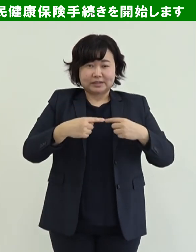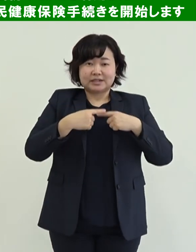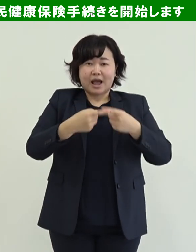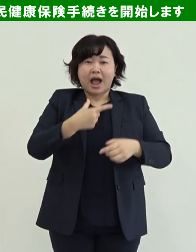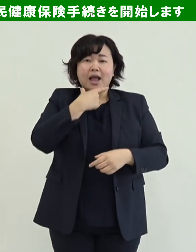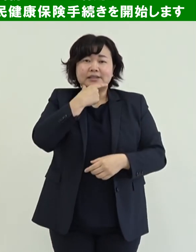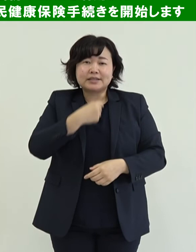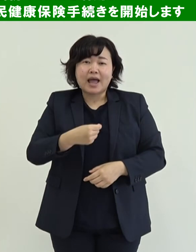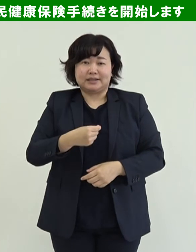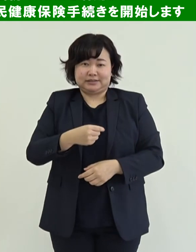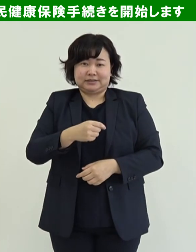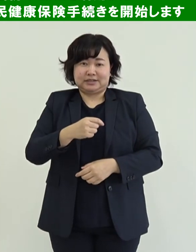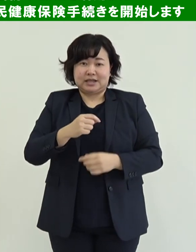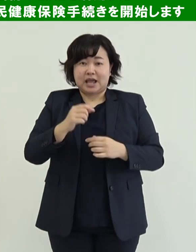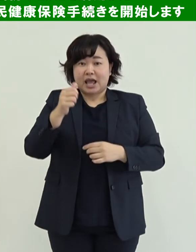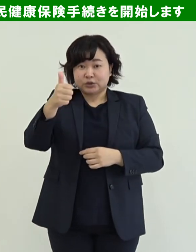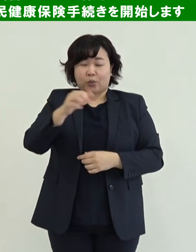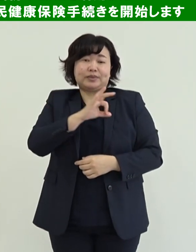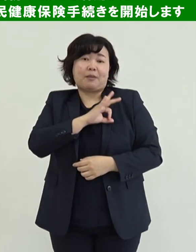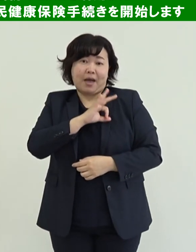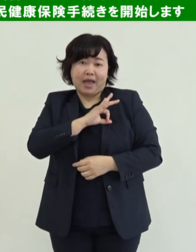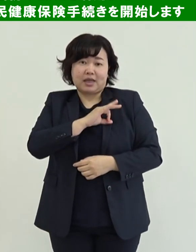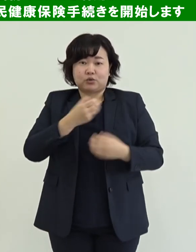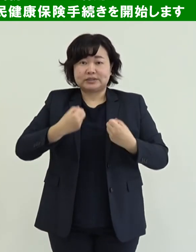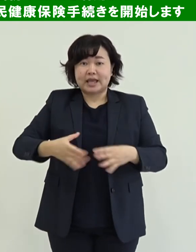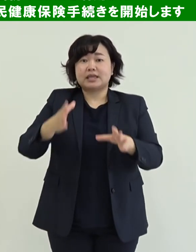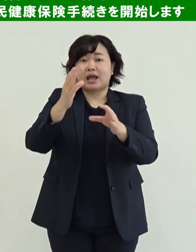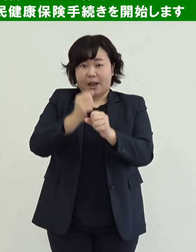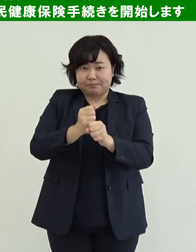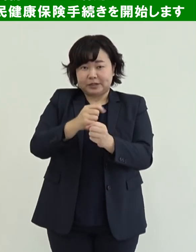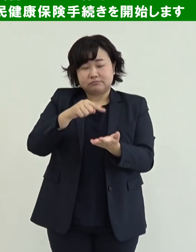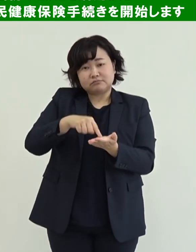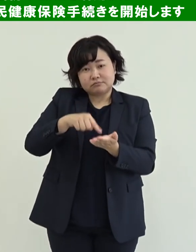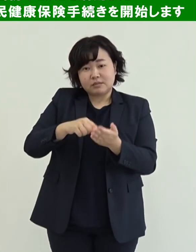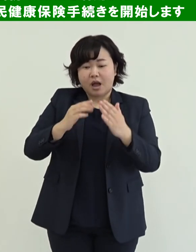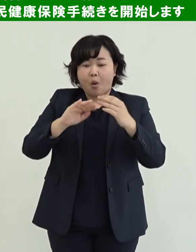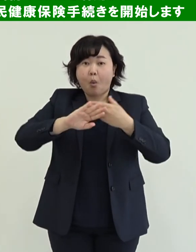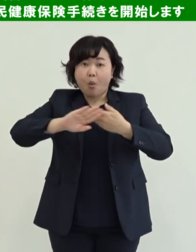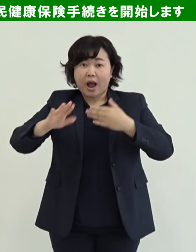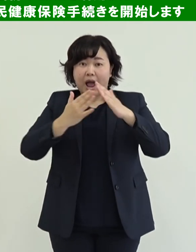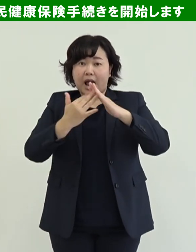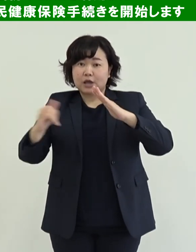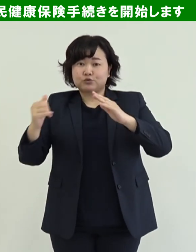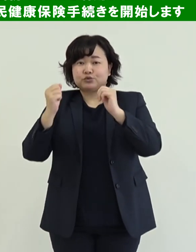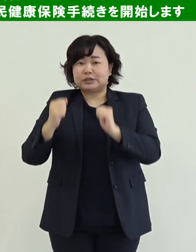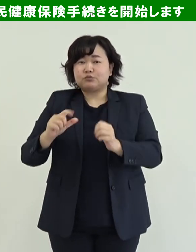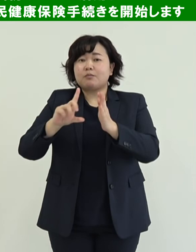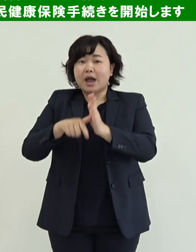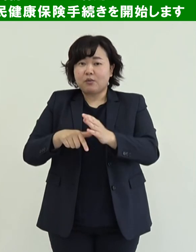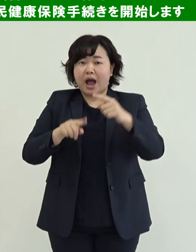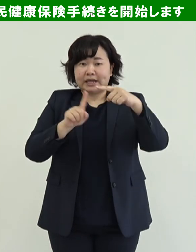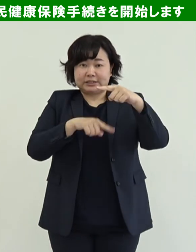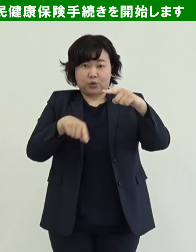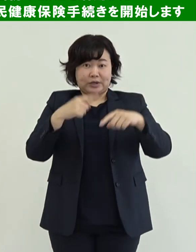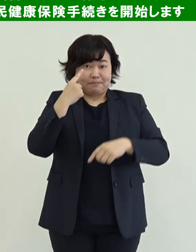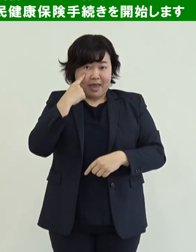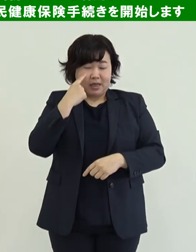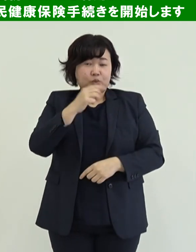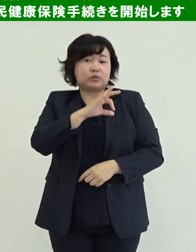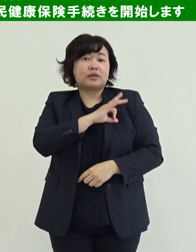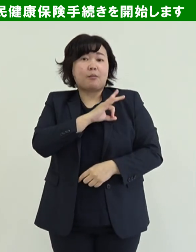ご生年月日とそちらを入力していただき複数名いらっしゃる場合は1人目のお名前ご